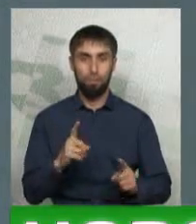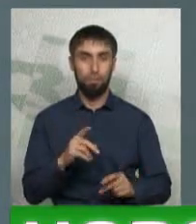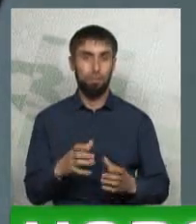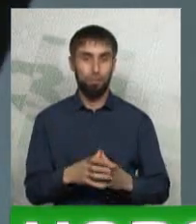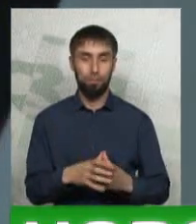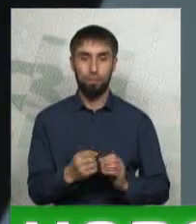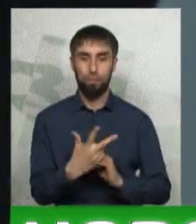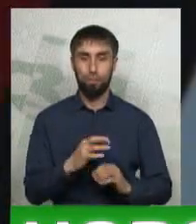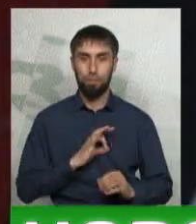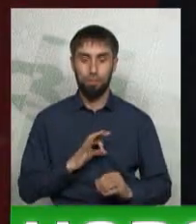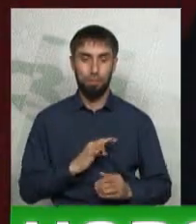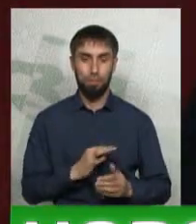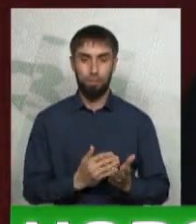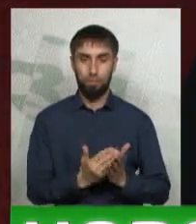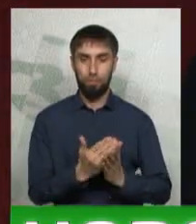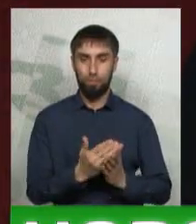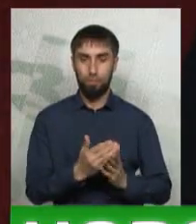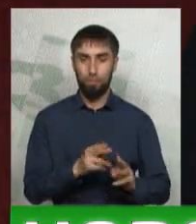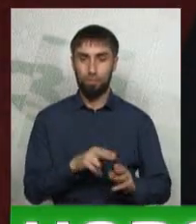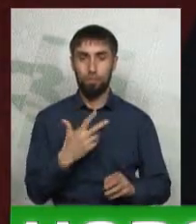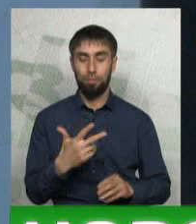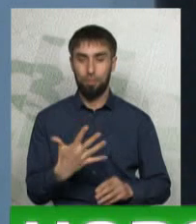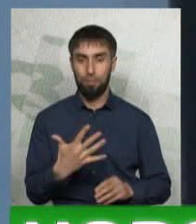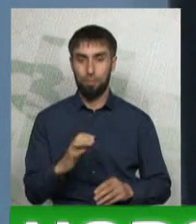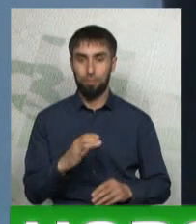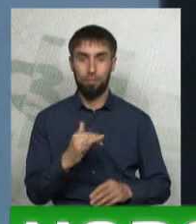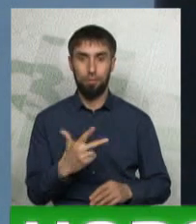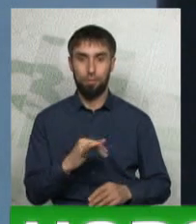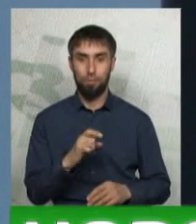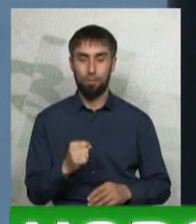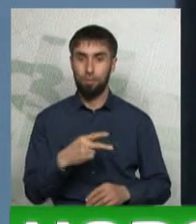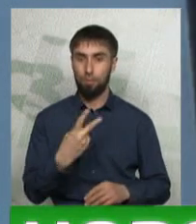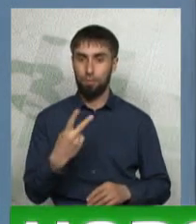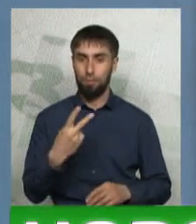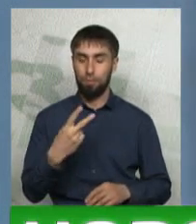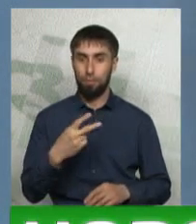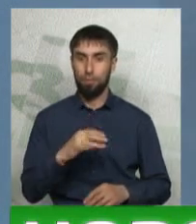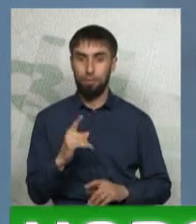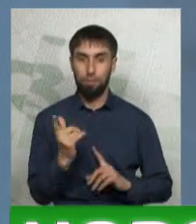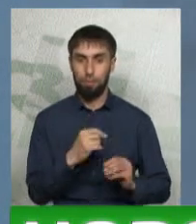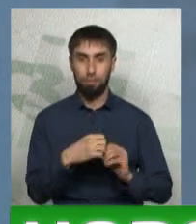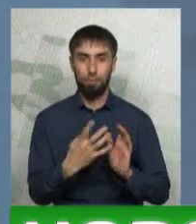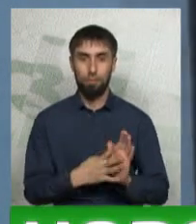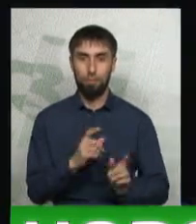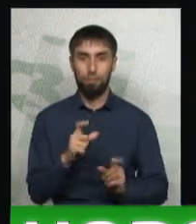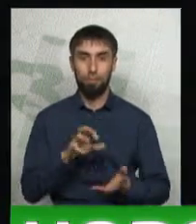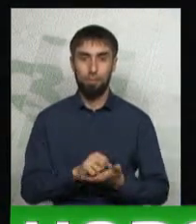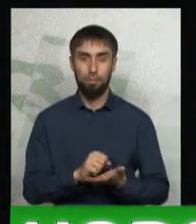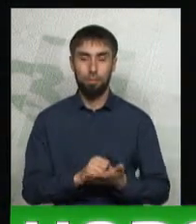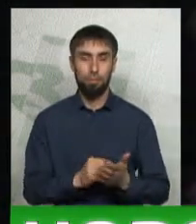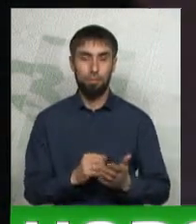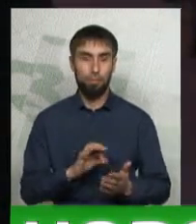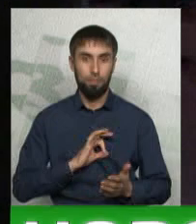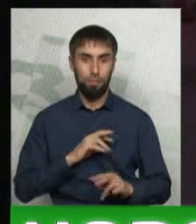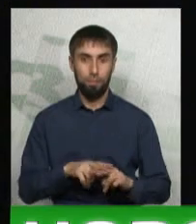команды. 13 медалей высшей пробы, 5 серебряных и 3 бронзы. Из 22 представителей республики 19 человек заняли призовые